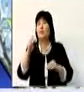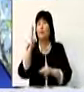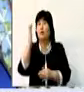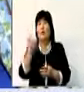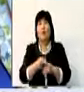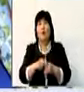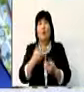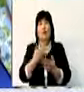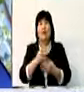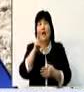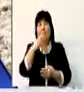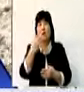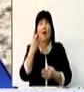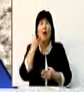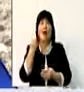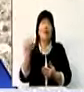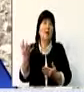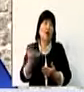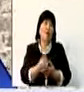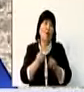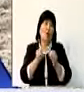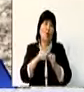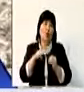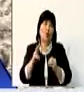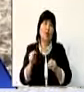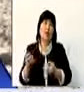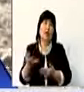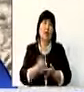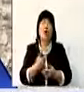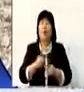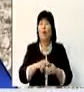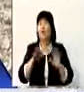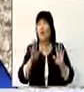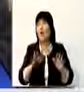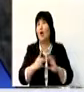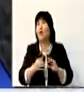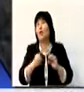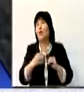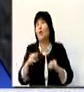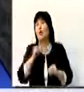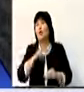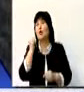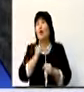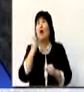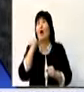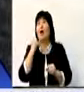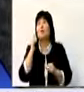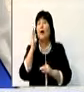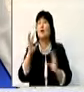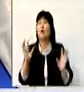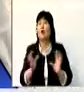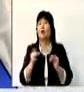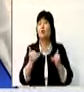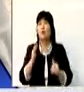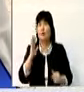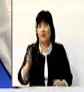Кәсіпкердің пайымдауынша 2 жылдан соң алма бағынан 10 тоннадай өнім жиналады. Оған дейін жергілікті ауылдан 15 жұмысшы алма ағаштарын күтіп баптайды.